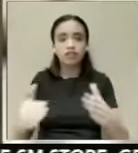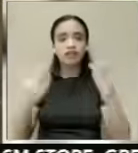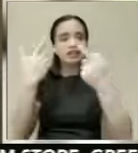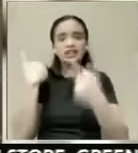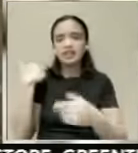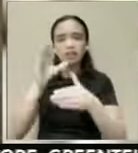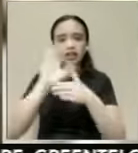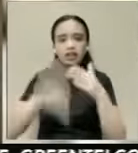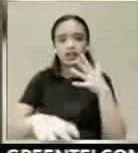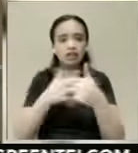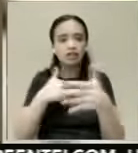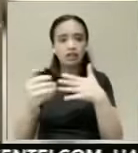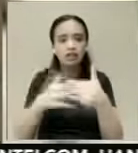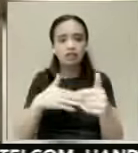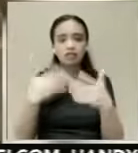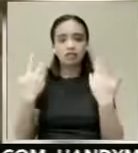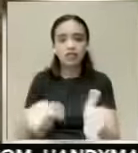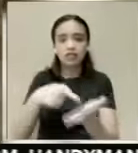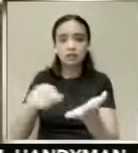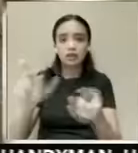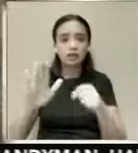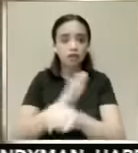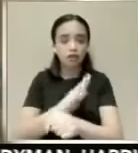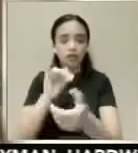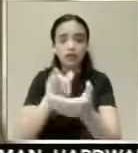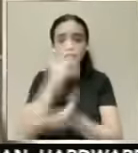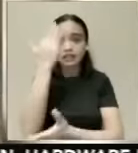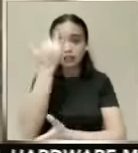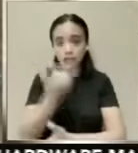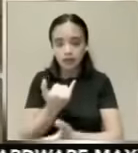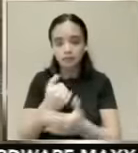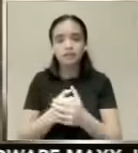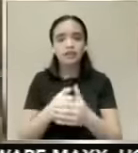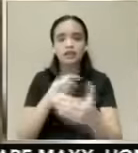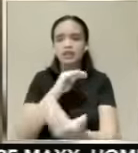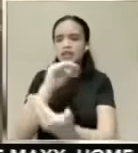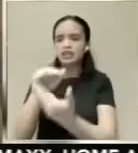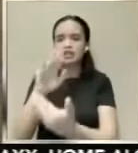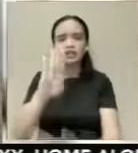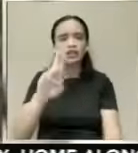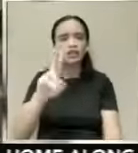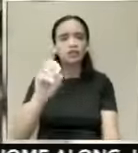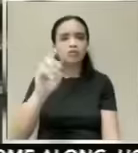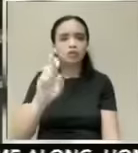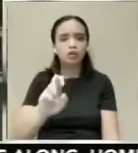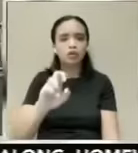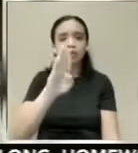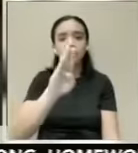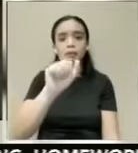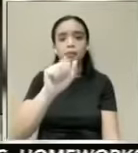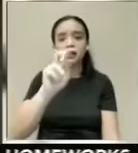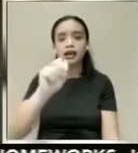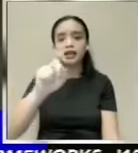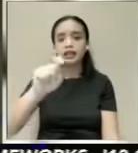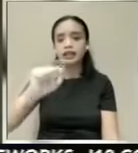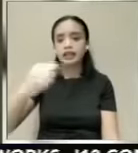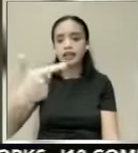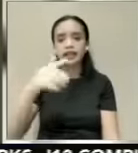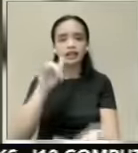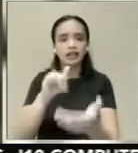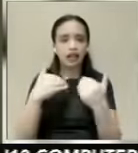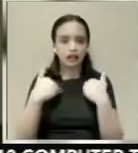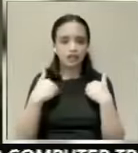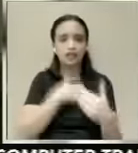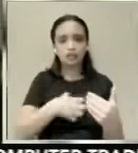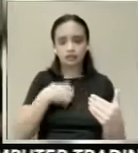bayad. Kaya bahagi ng plunder complaint laban kay dating Buer Chief Gerald Bantag. Oras na matapos, ito